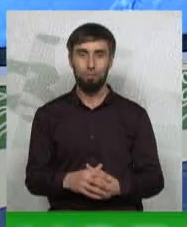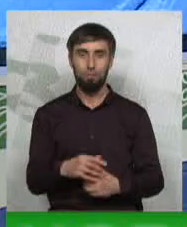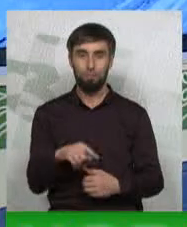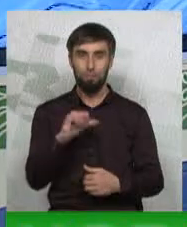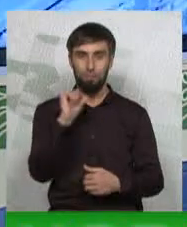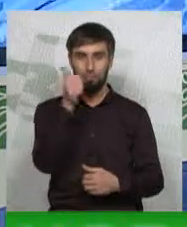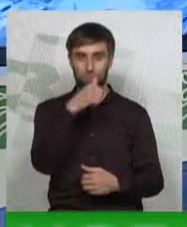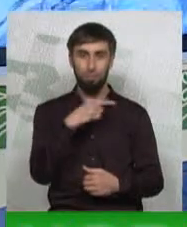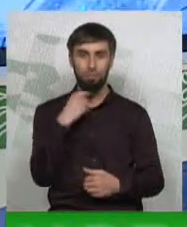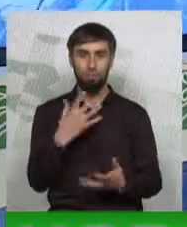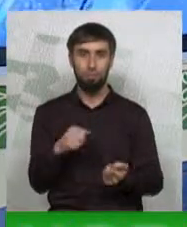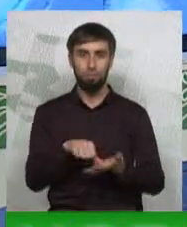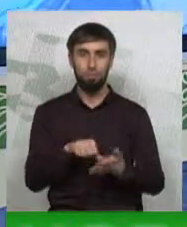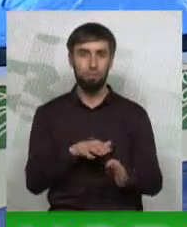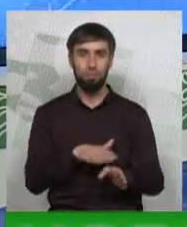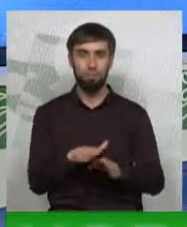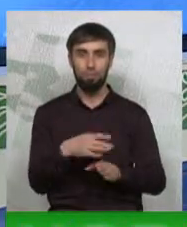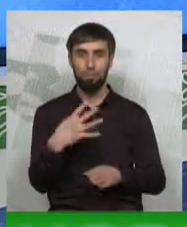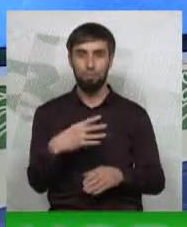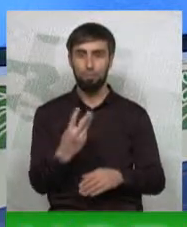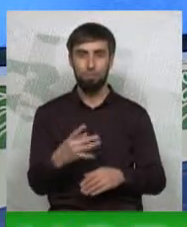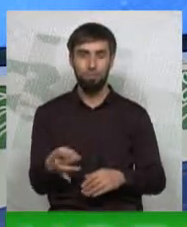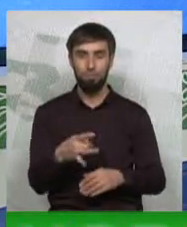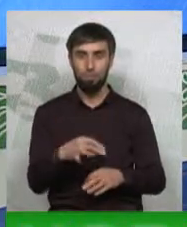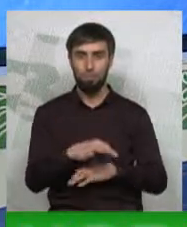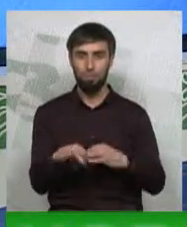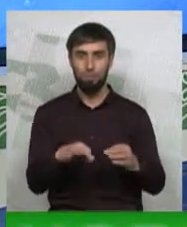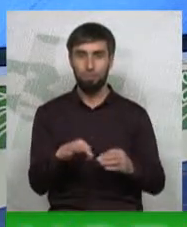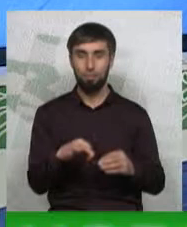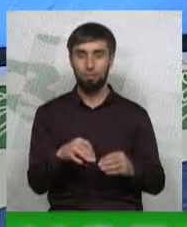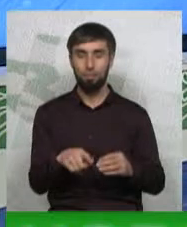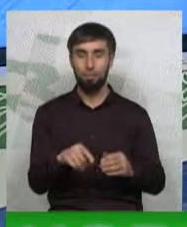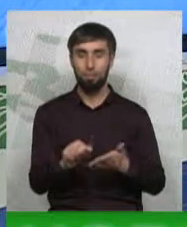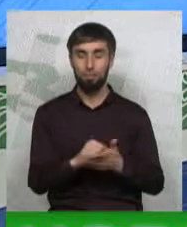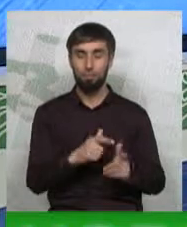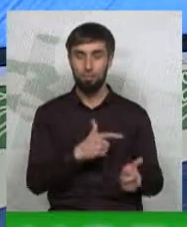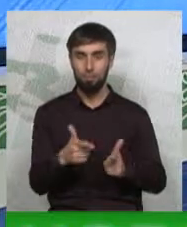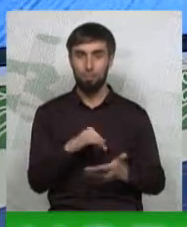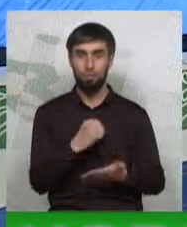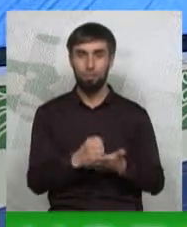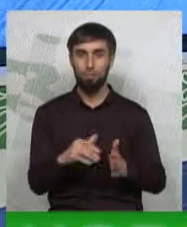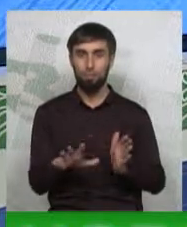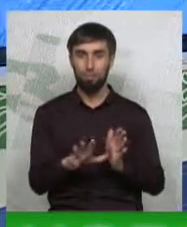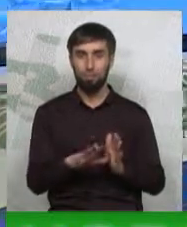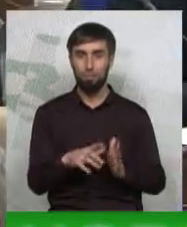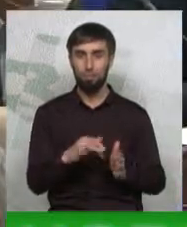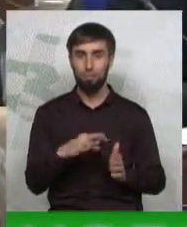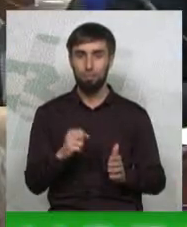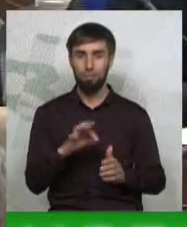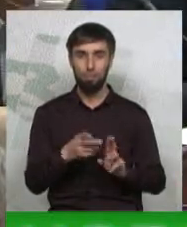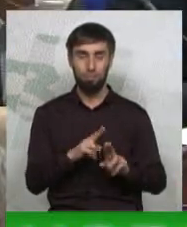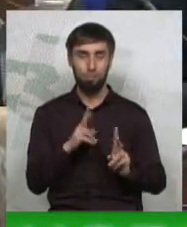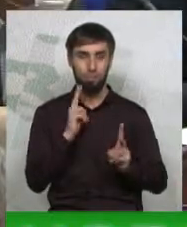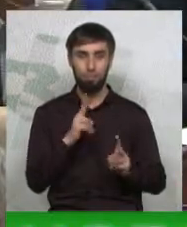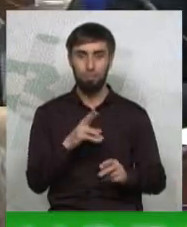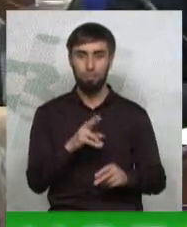В этом году Ингушетия принимает участие в реализации 43 региональных проектов. Паспорта уже сформированы и утверждены в электронной системе. Об этом на